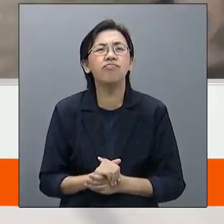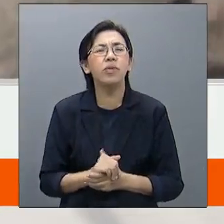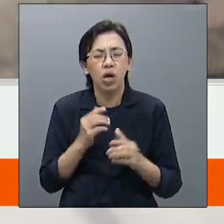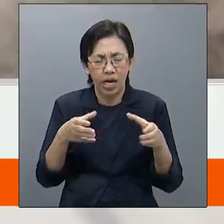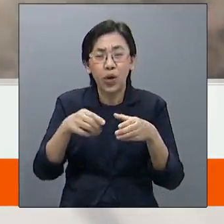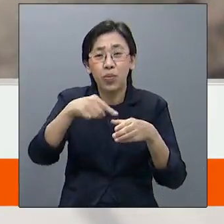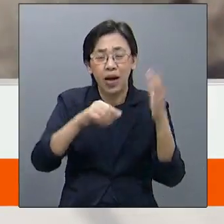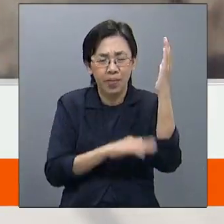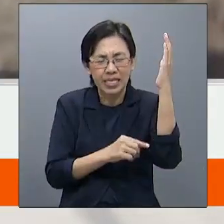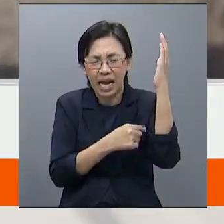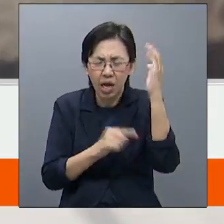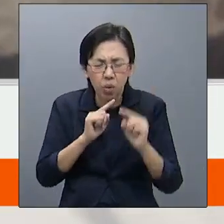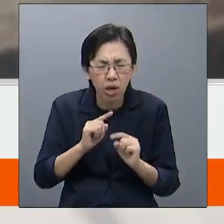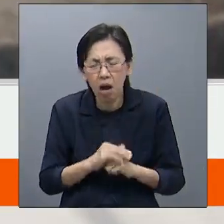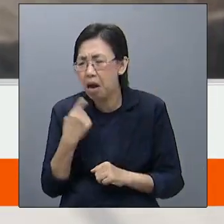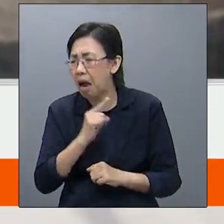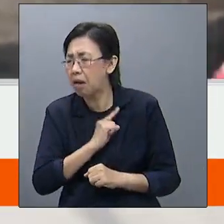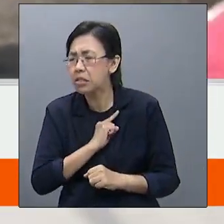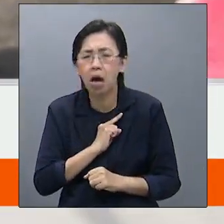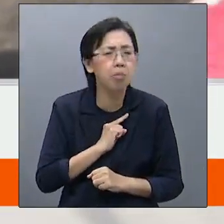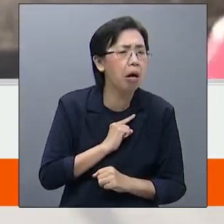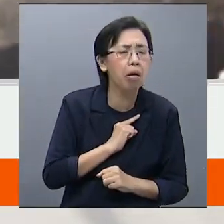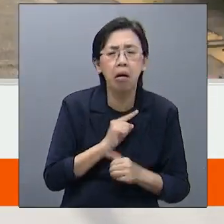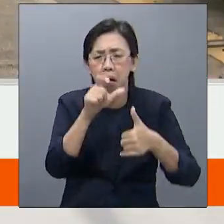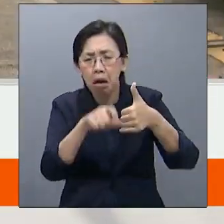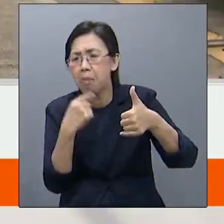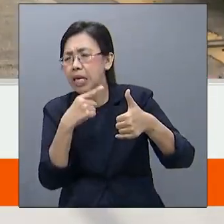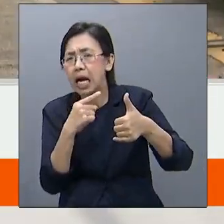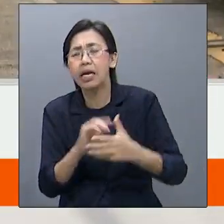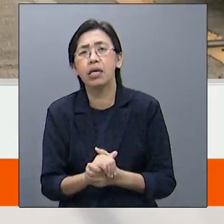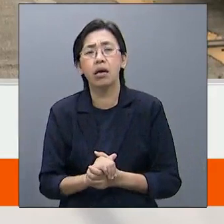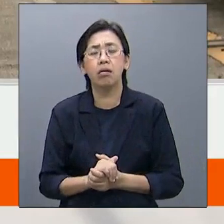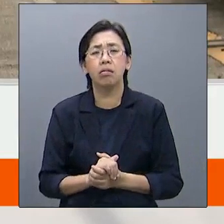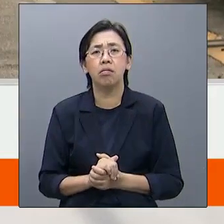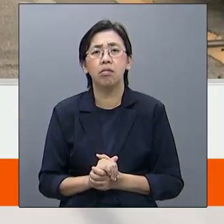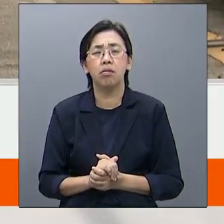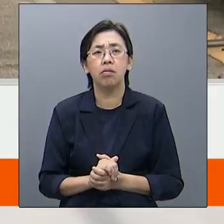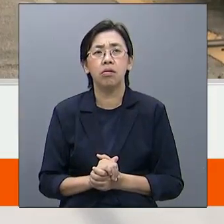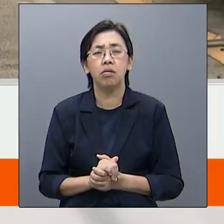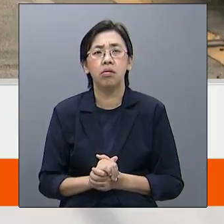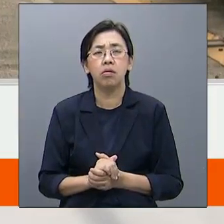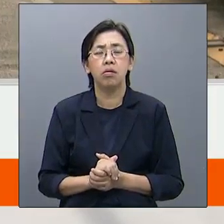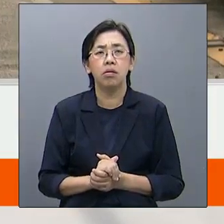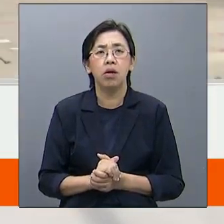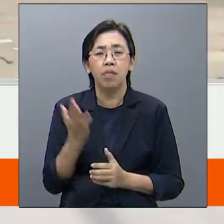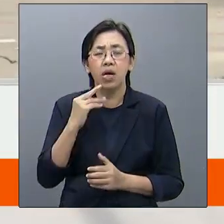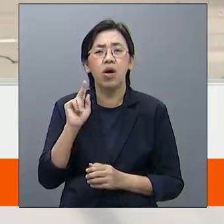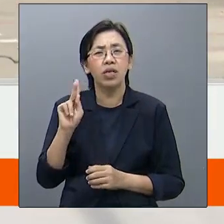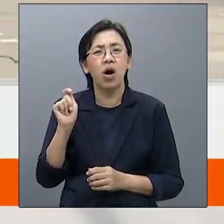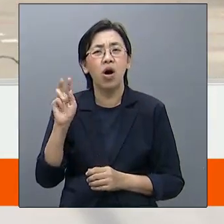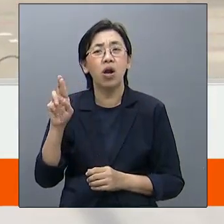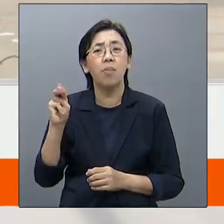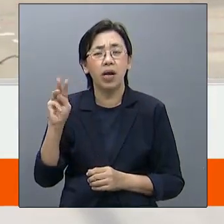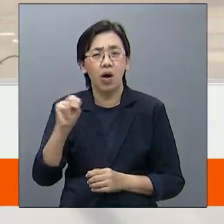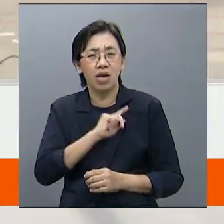ครทอยรผดชอบ ก็ยไม่เห็นเรามาวา ยุตธรรมพอไหวไคะ ก็เคยทำงานดานกอรบนออยู่ ค่ะ